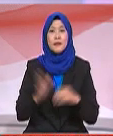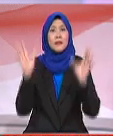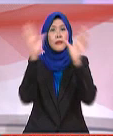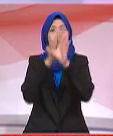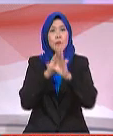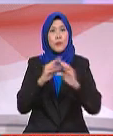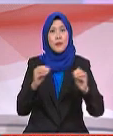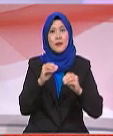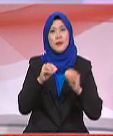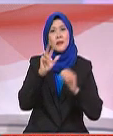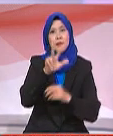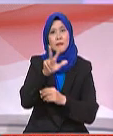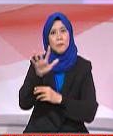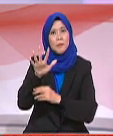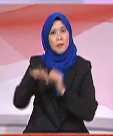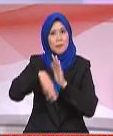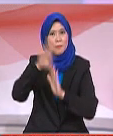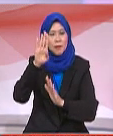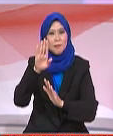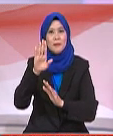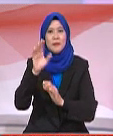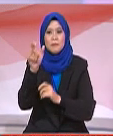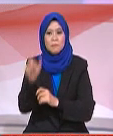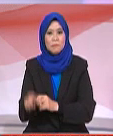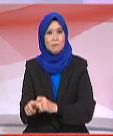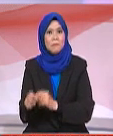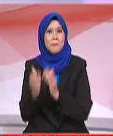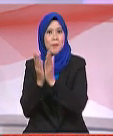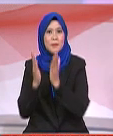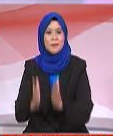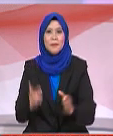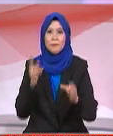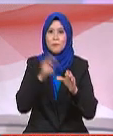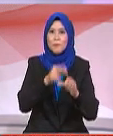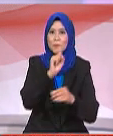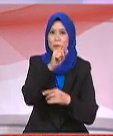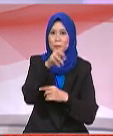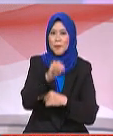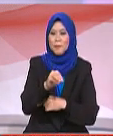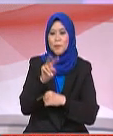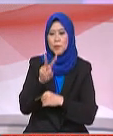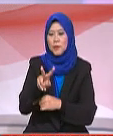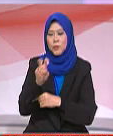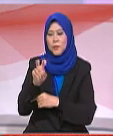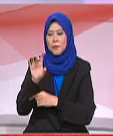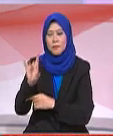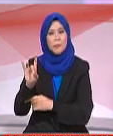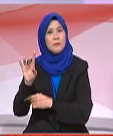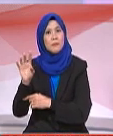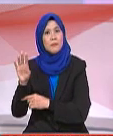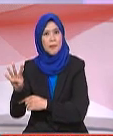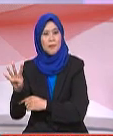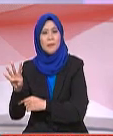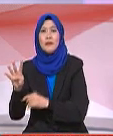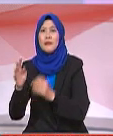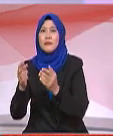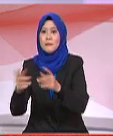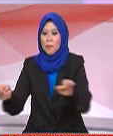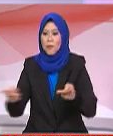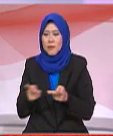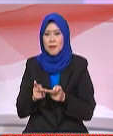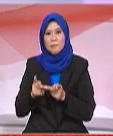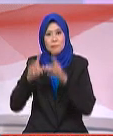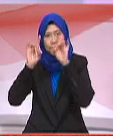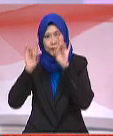lebih 35,000 calon menduduki peperiksaan SPM di 284 pusat pemeriksaan. Vanessa Mering